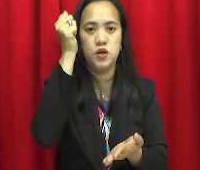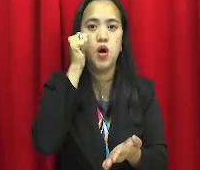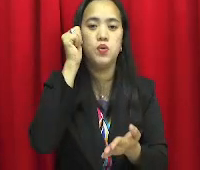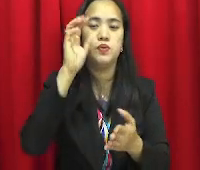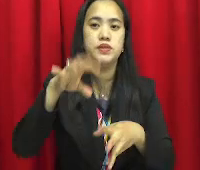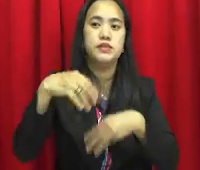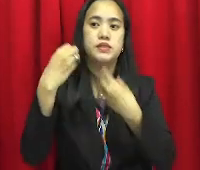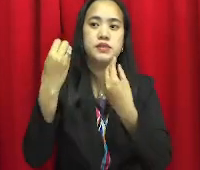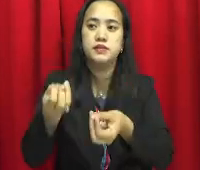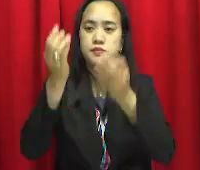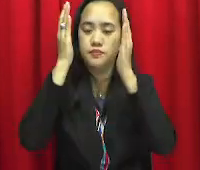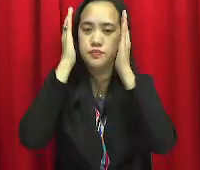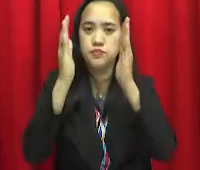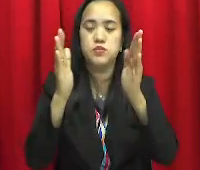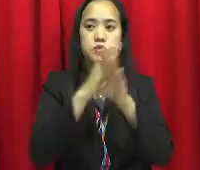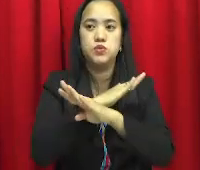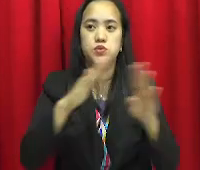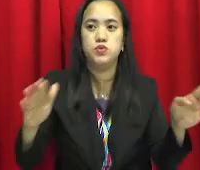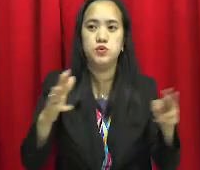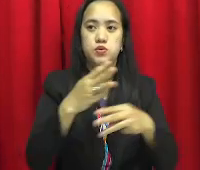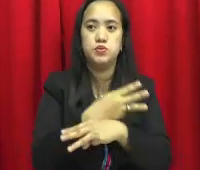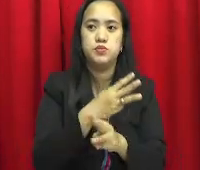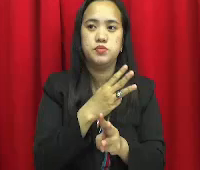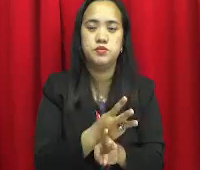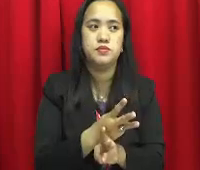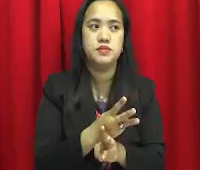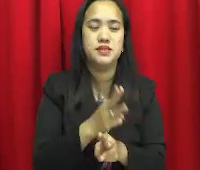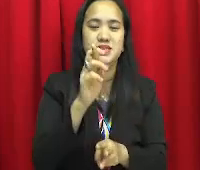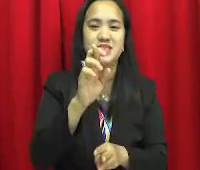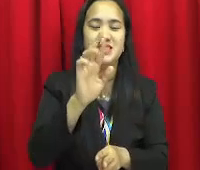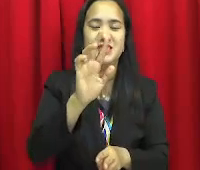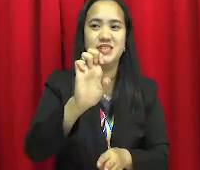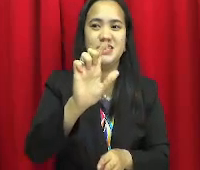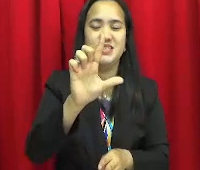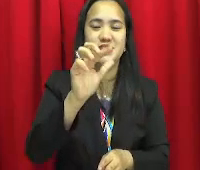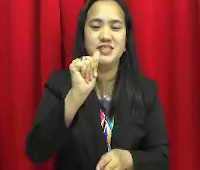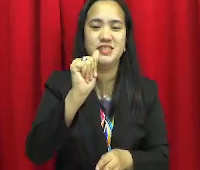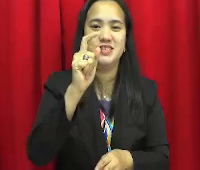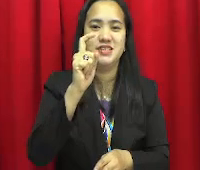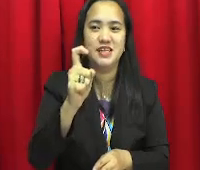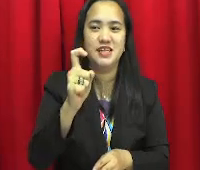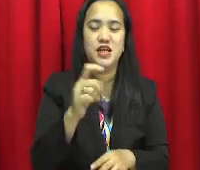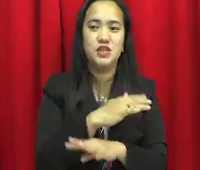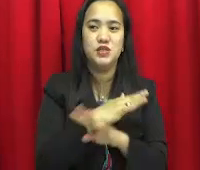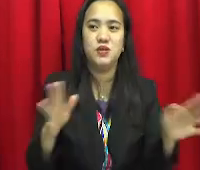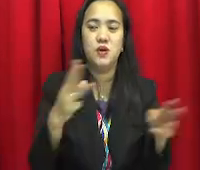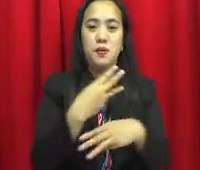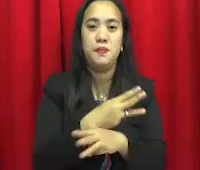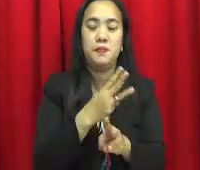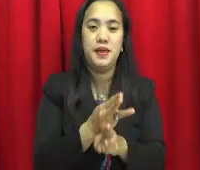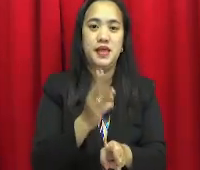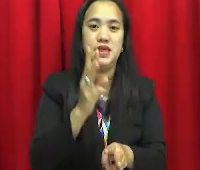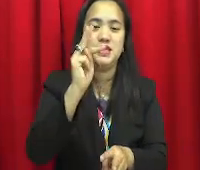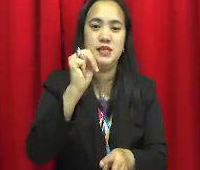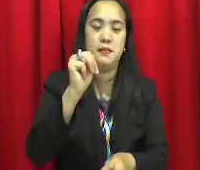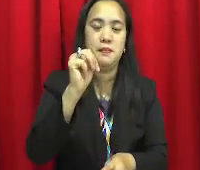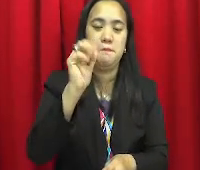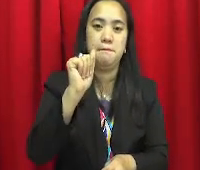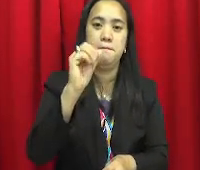family. Huwag mag-relax, huwag uunggoy-unggoy. Huwag matulog, nakadilat ang mata.